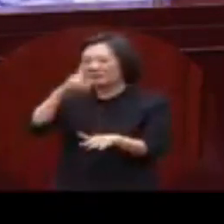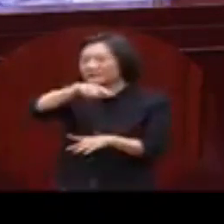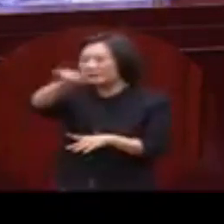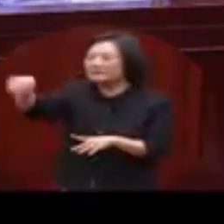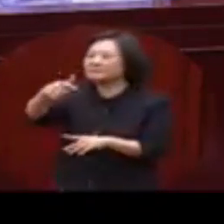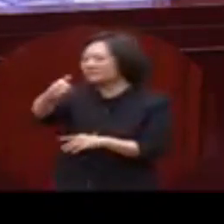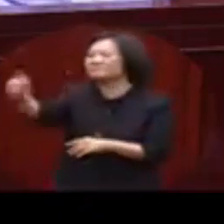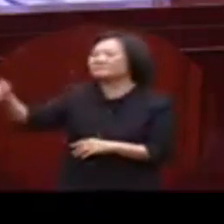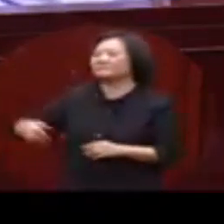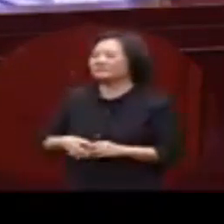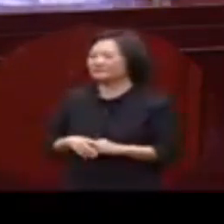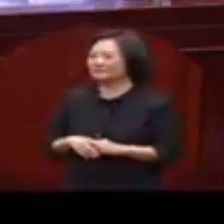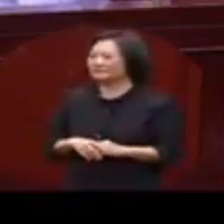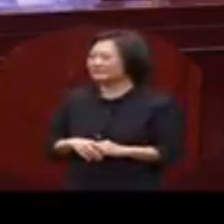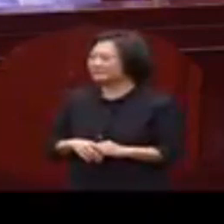家。